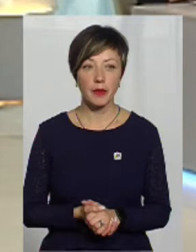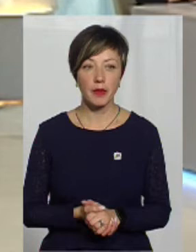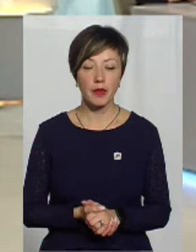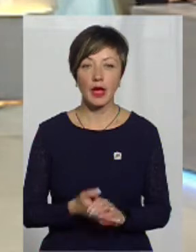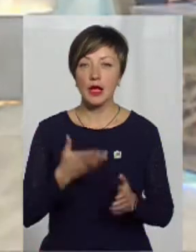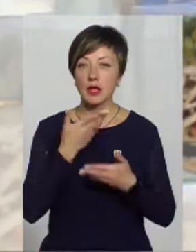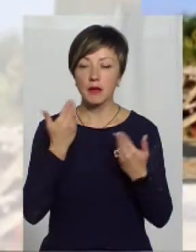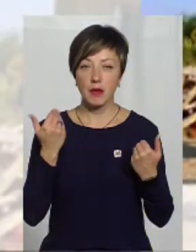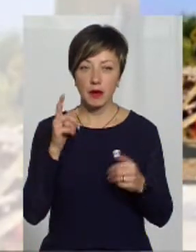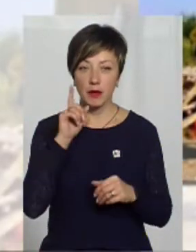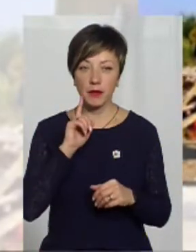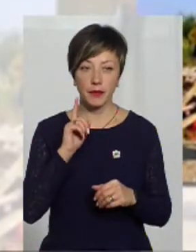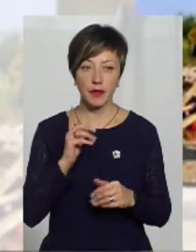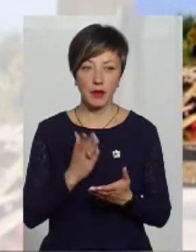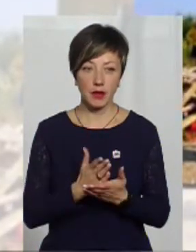Немає.